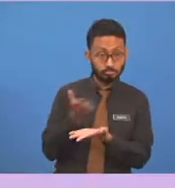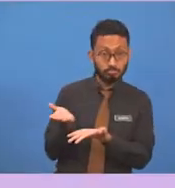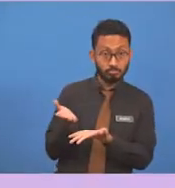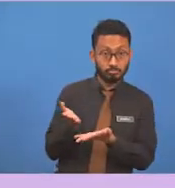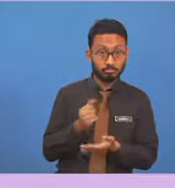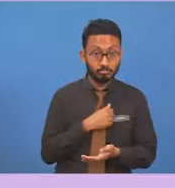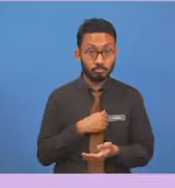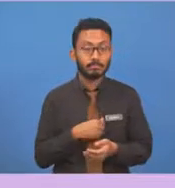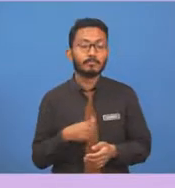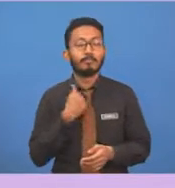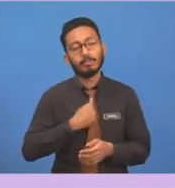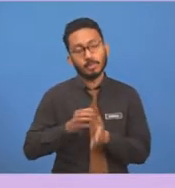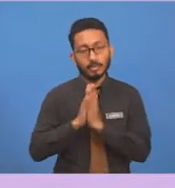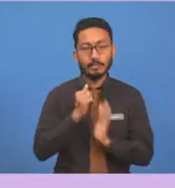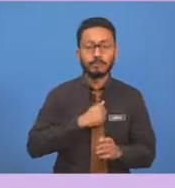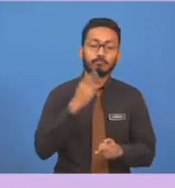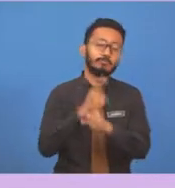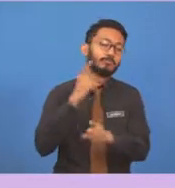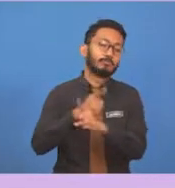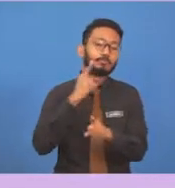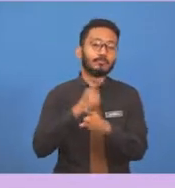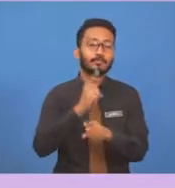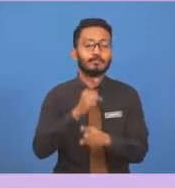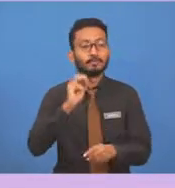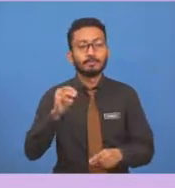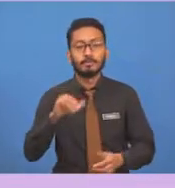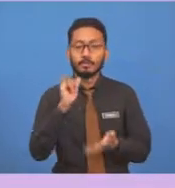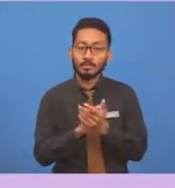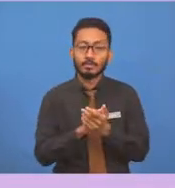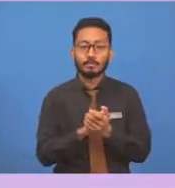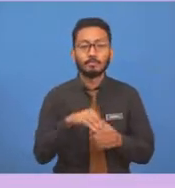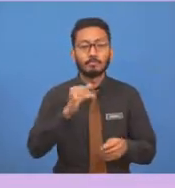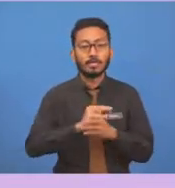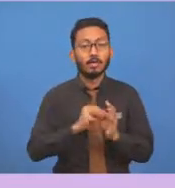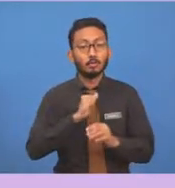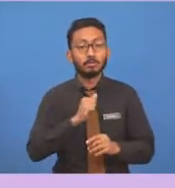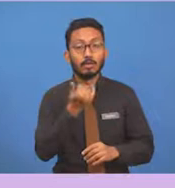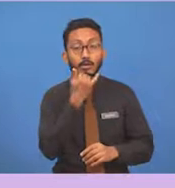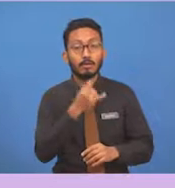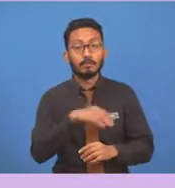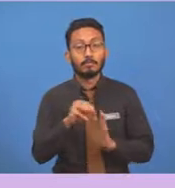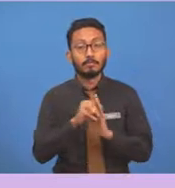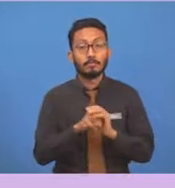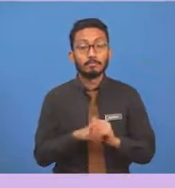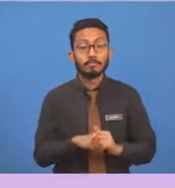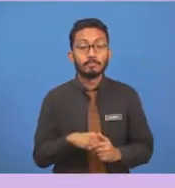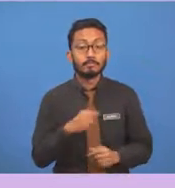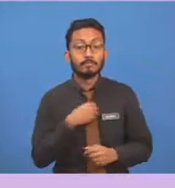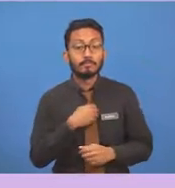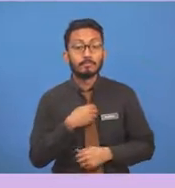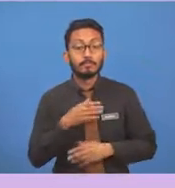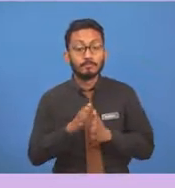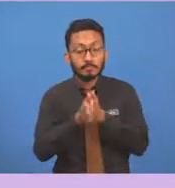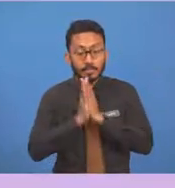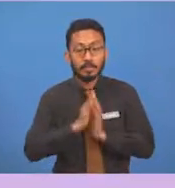Ya, betul murid-murid. Murid itu mengaku kesalahan lewat ke sekolah dan meminta maaf kepada